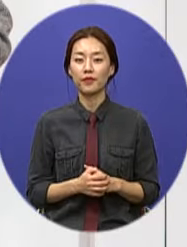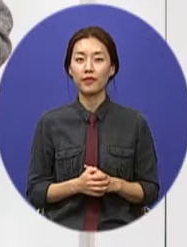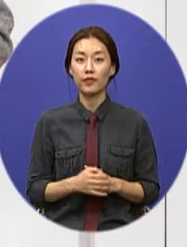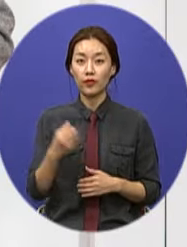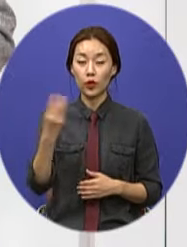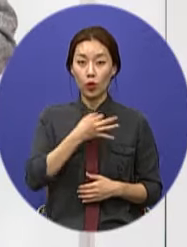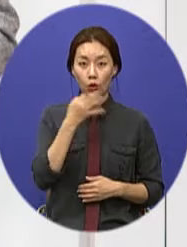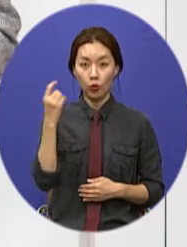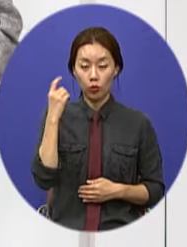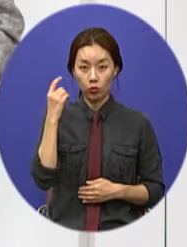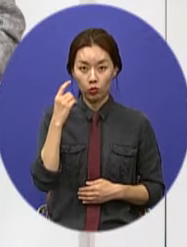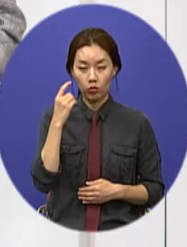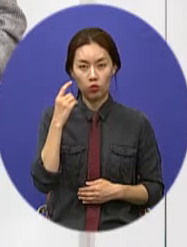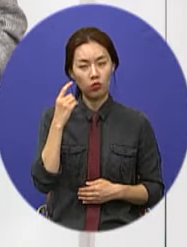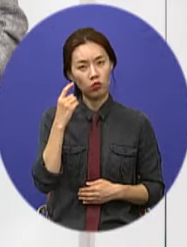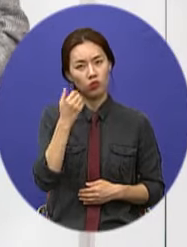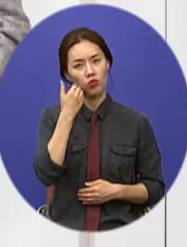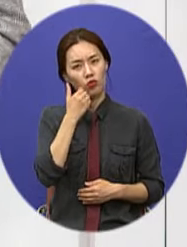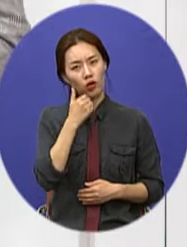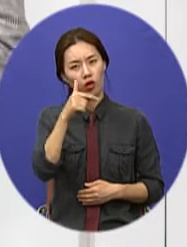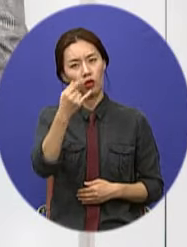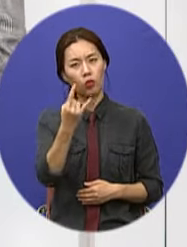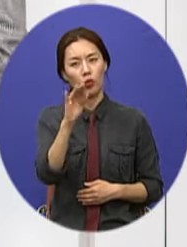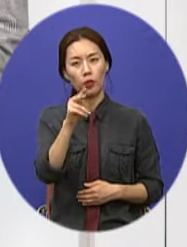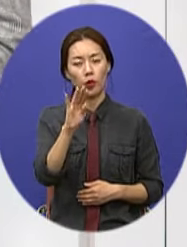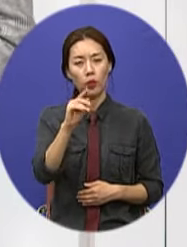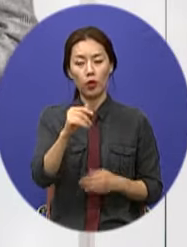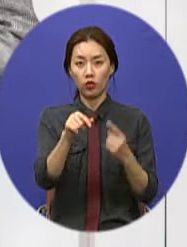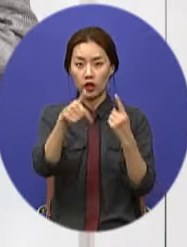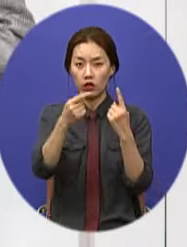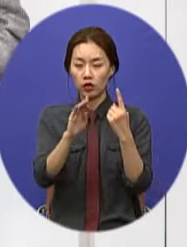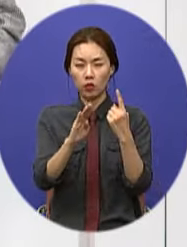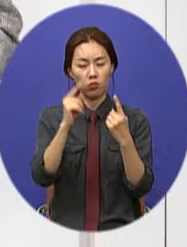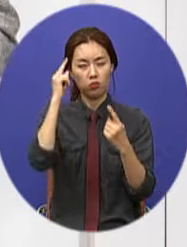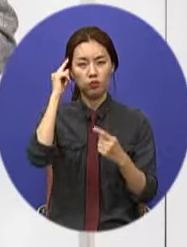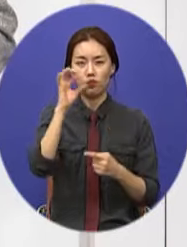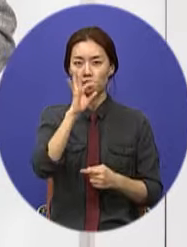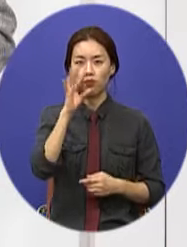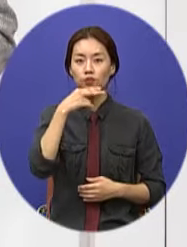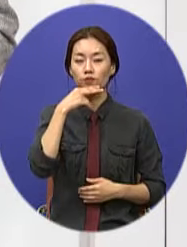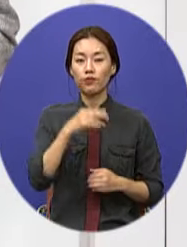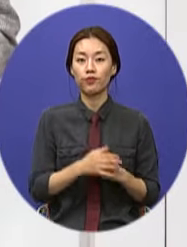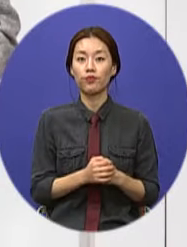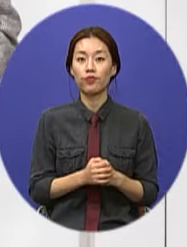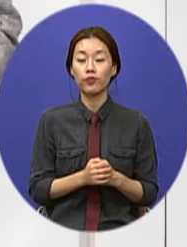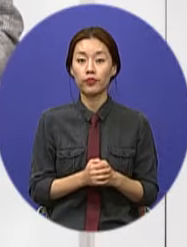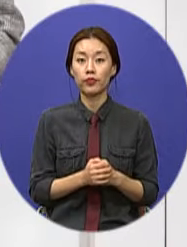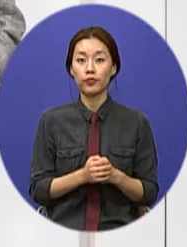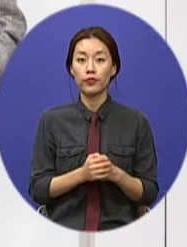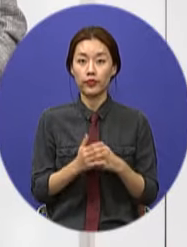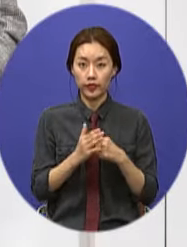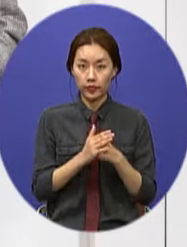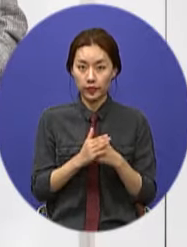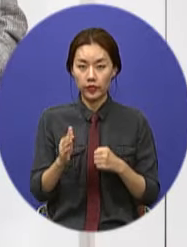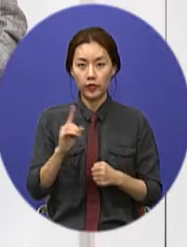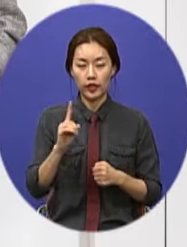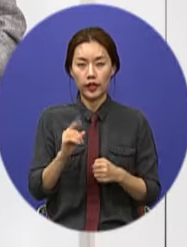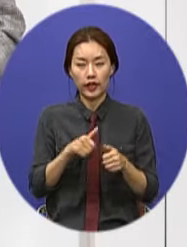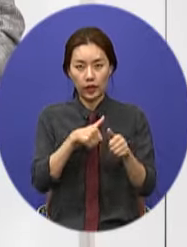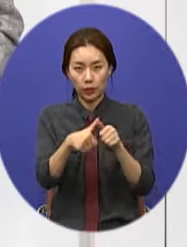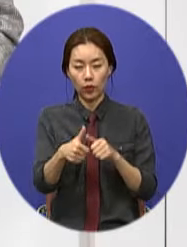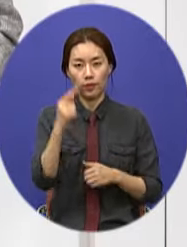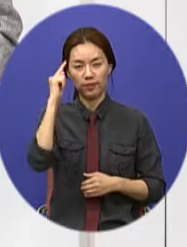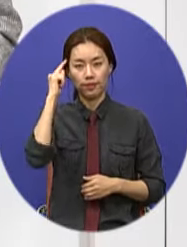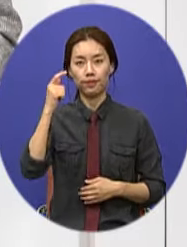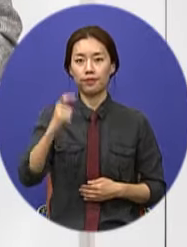그리고 목소리만 들으면요 누가 뭐 뇌병변 1급이라고 하겠어요. 그러게요. 네, 우리 어머니 그만큼 의지가 강하시다는 거죠.